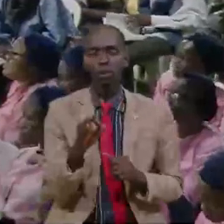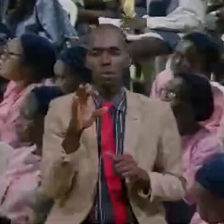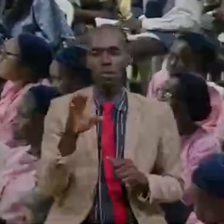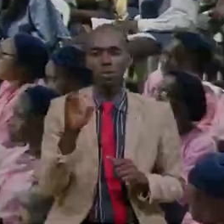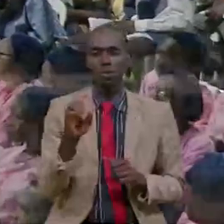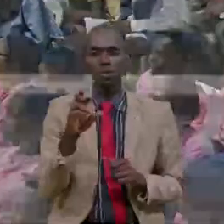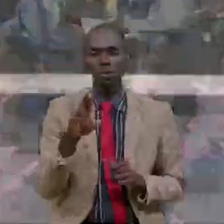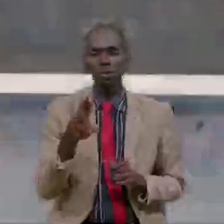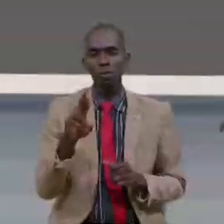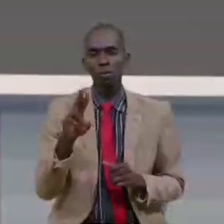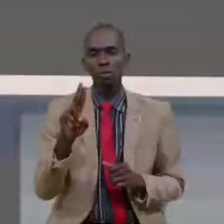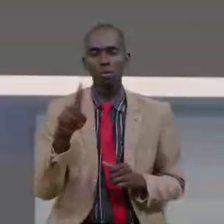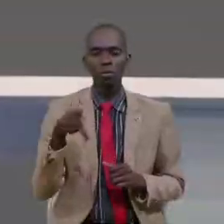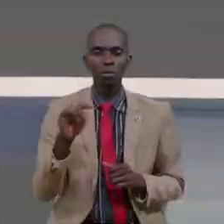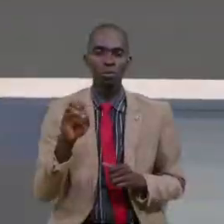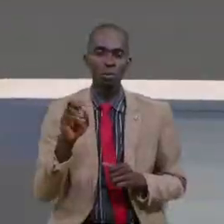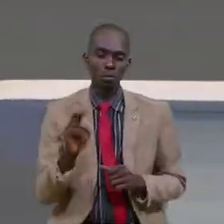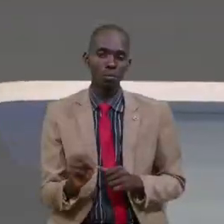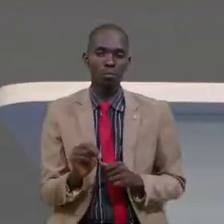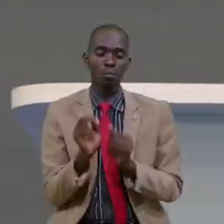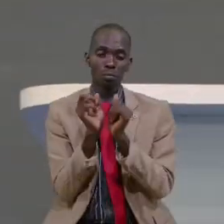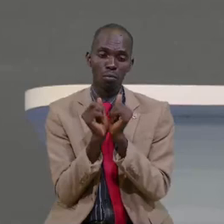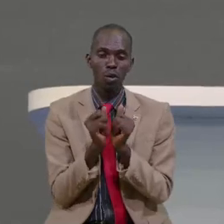de la corruption.